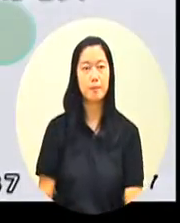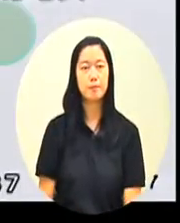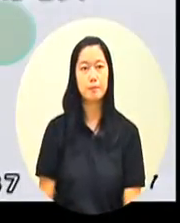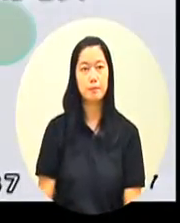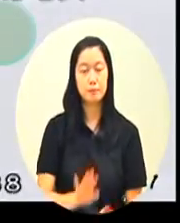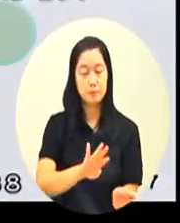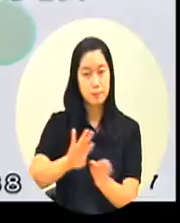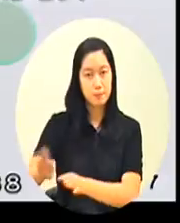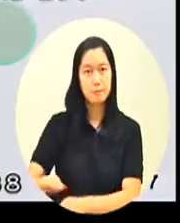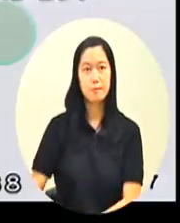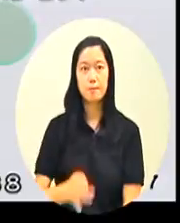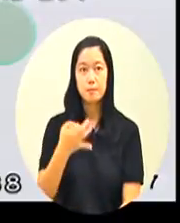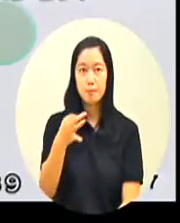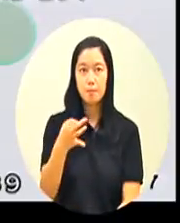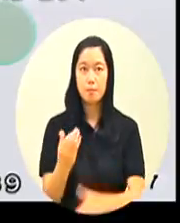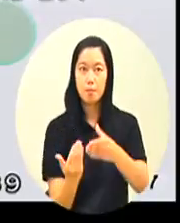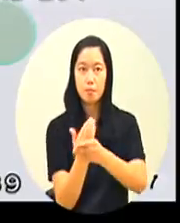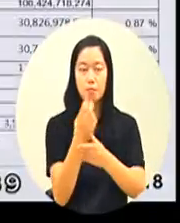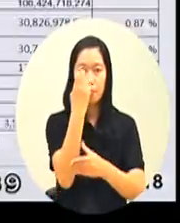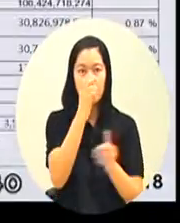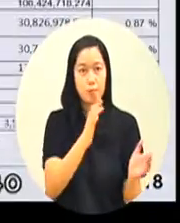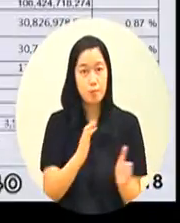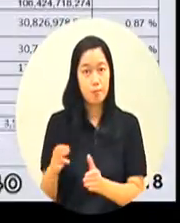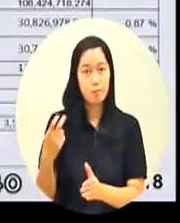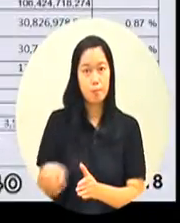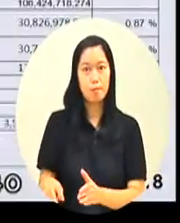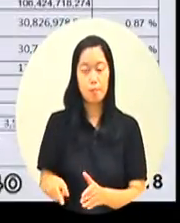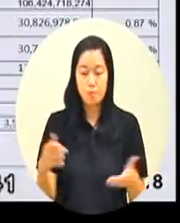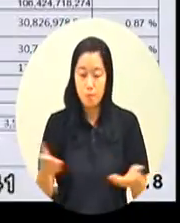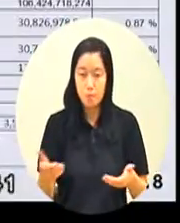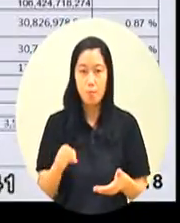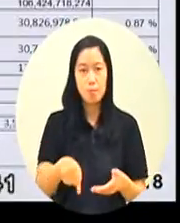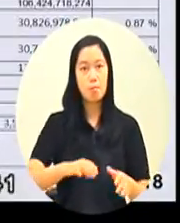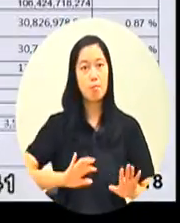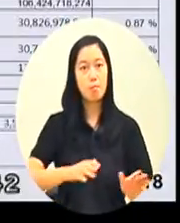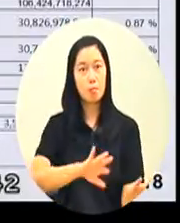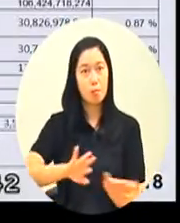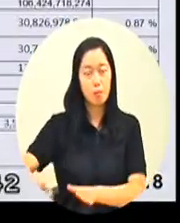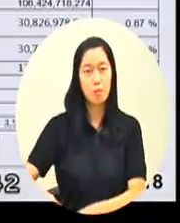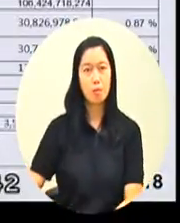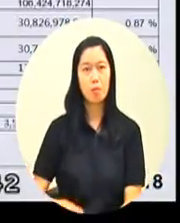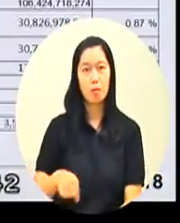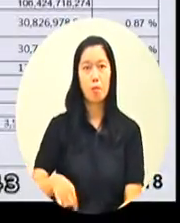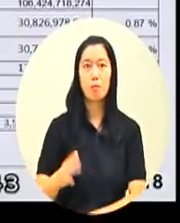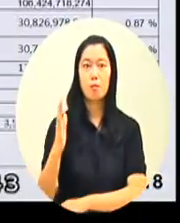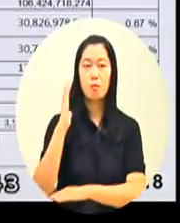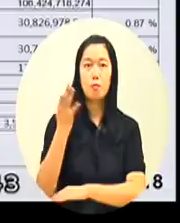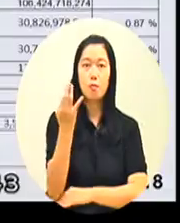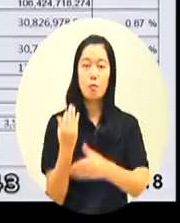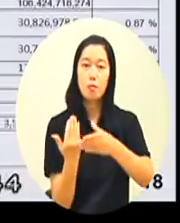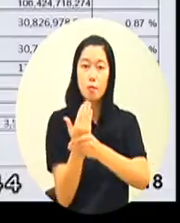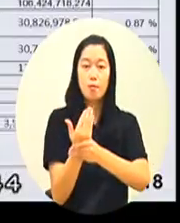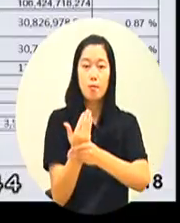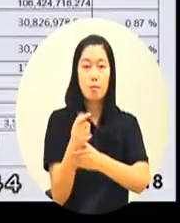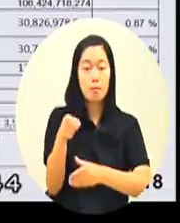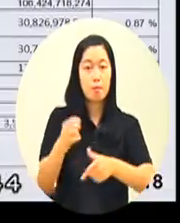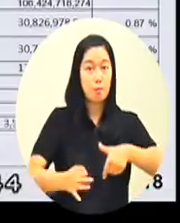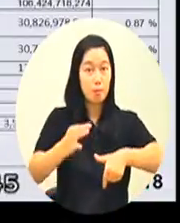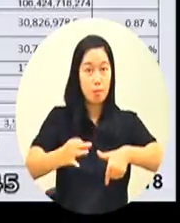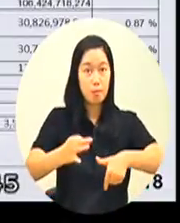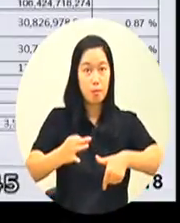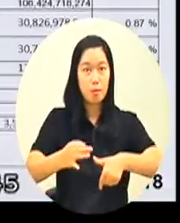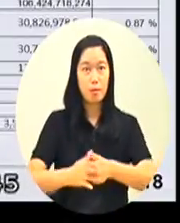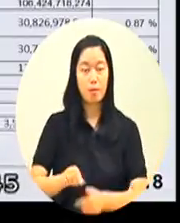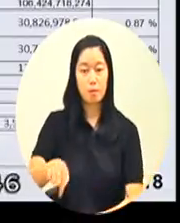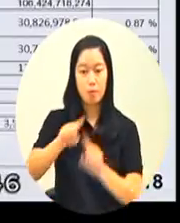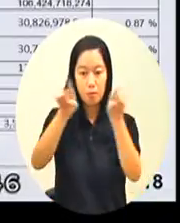那在财产管理局开发的部分，那我们整个私有财产的这个价值各位看，这